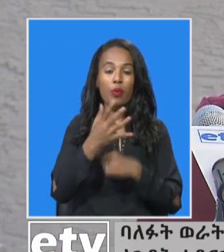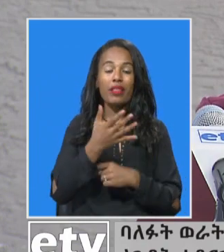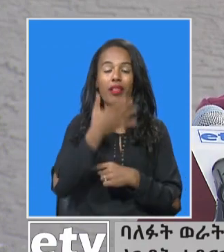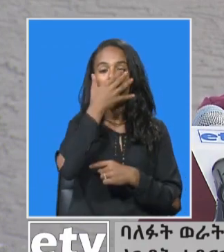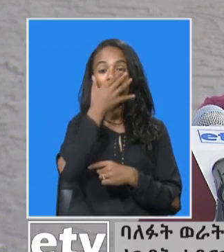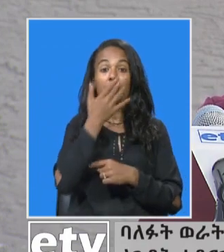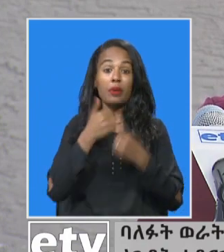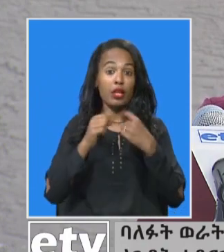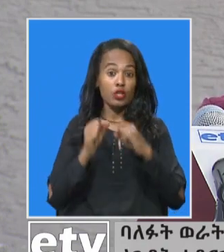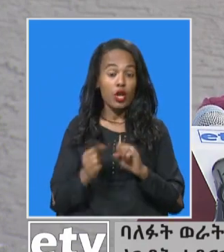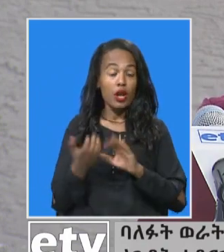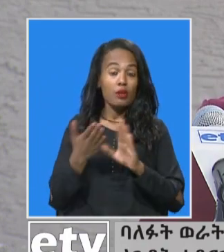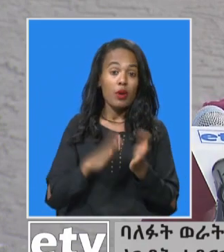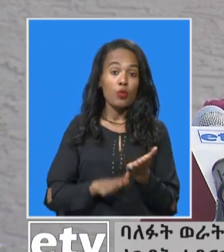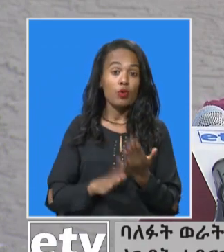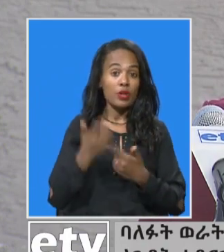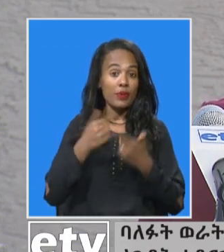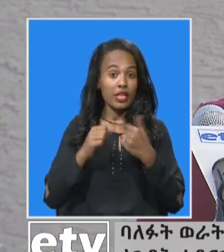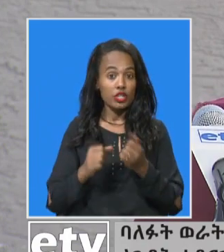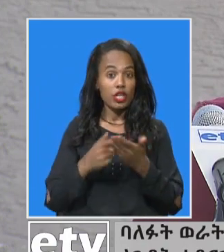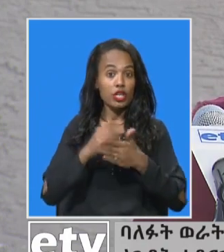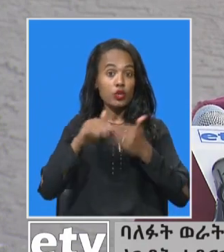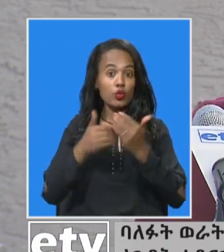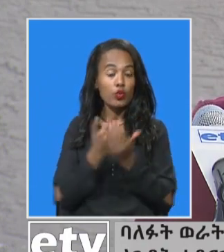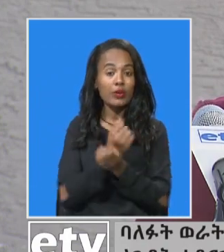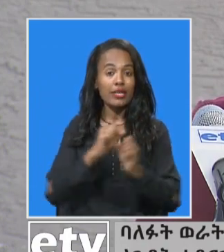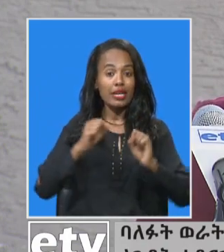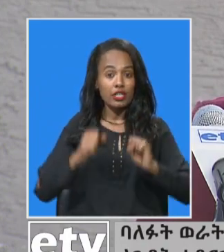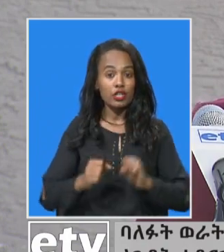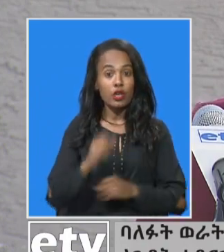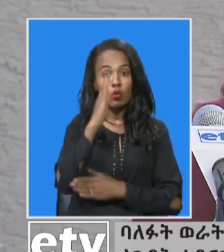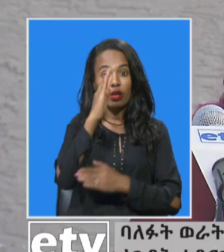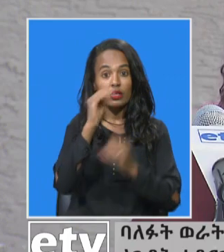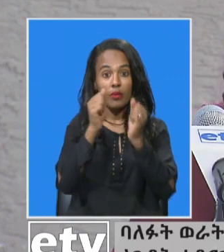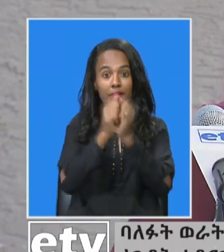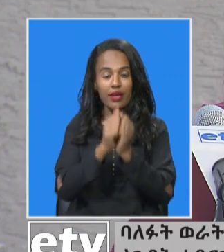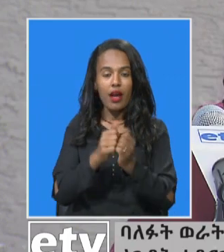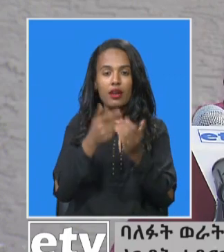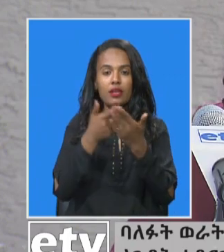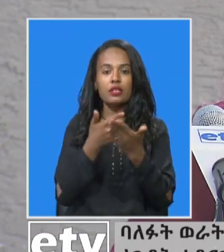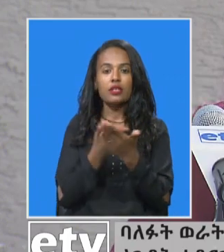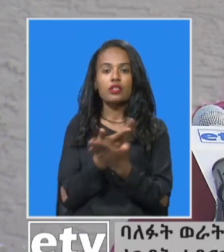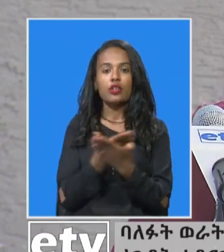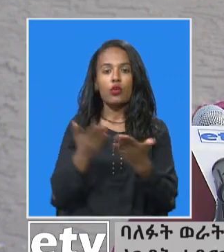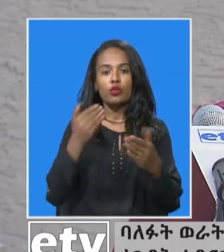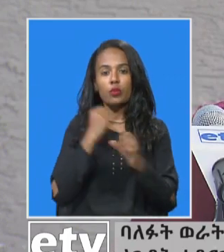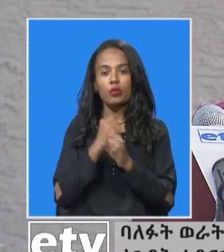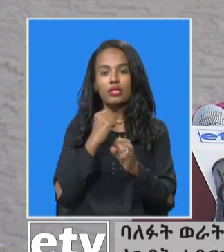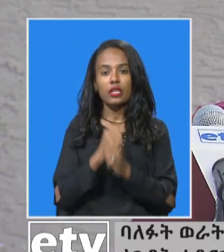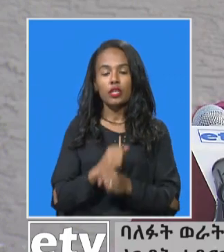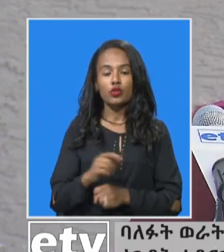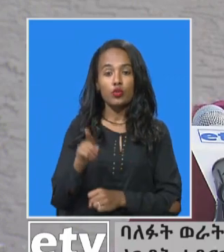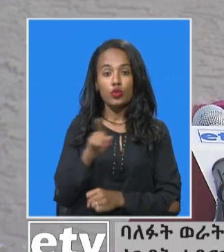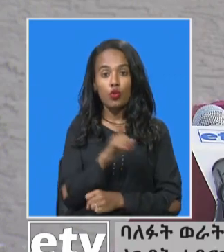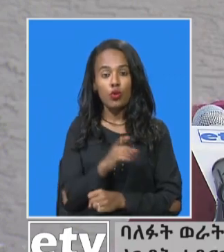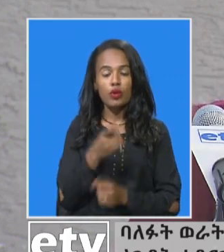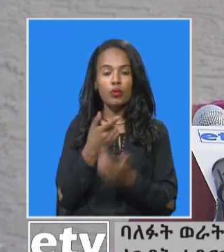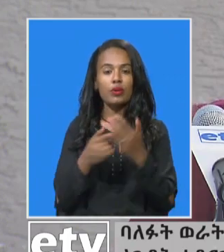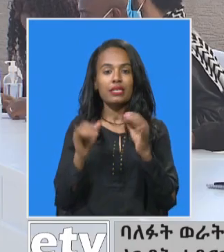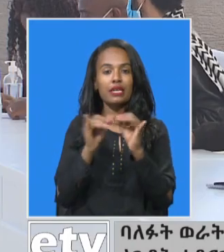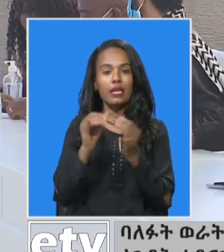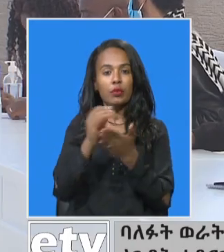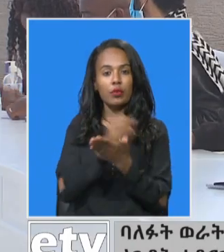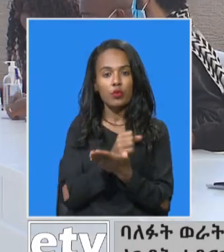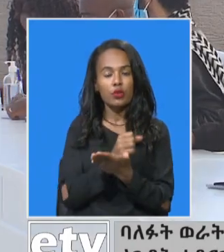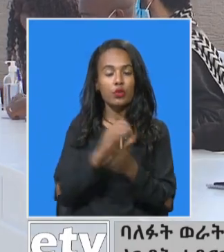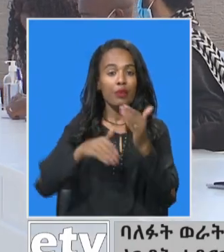ሊመጣ ይችላል፣ መሞት ሊመጣ ይችላል። ይህን ሁሉ ግን መታደግ የቻልነው ከእግዚአብሔር ጋር እነዚህ ስራዎች በመሰራታቸው ስለሆነ በዛ ልክ